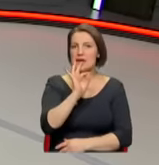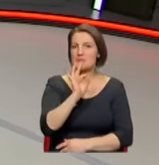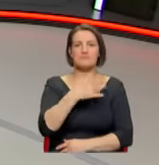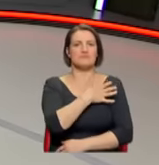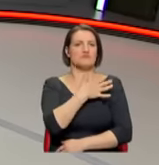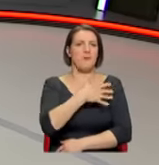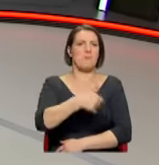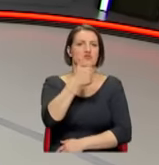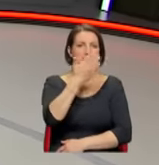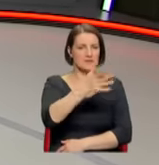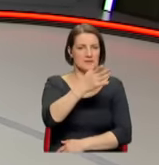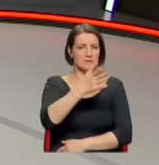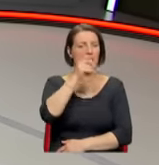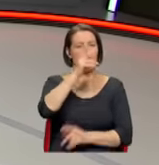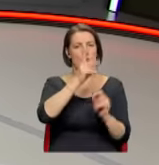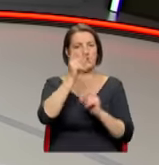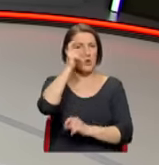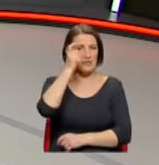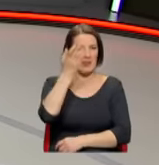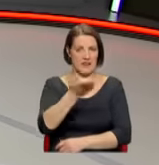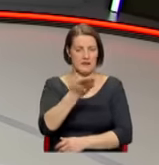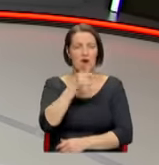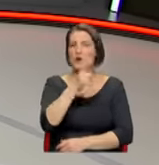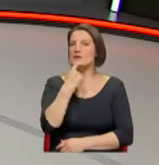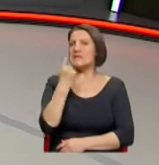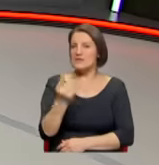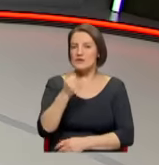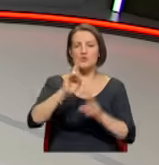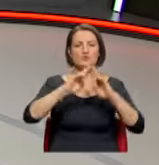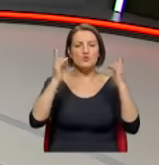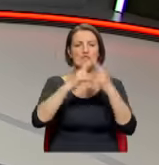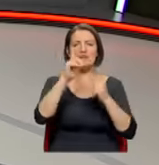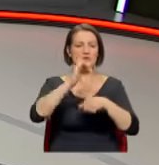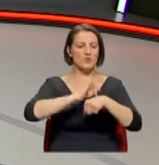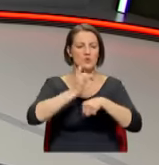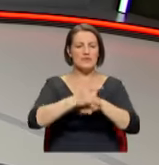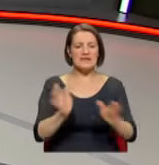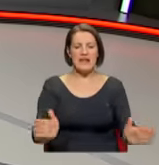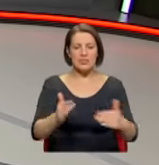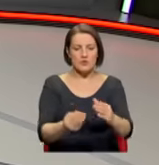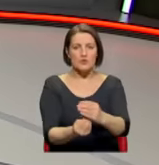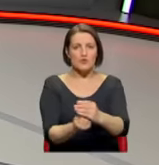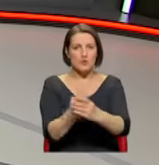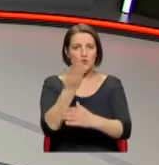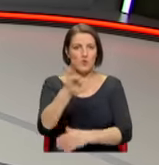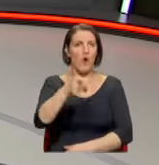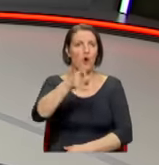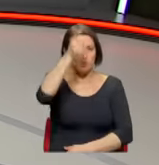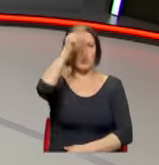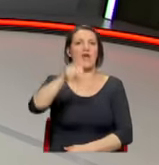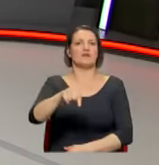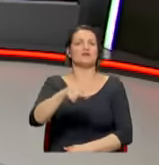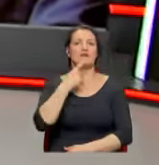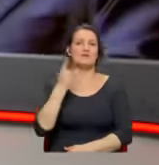Cumhuriyet Halk Partisi lideri Özgür Özel'den. O da dedi ki dünyada bir ülke sandıkta kurulduysa o da Türkiye'dir.